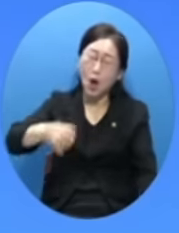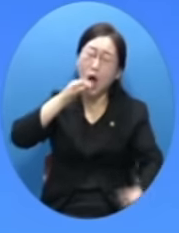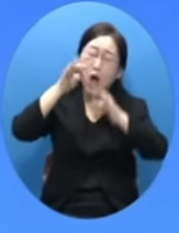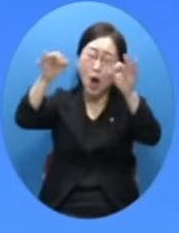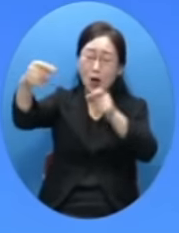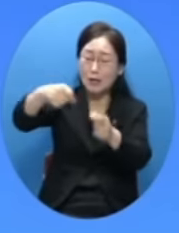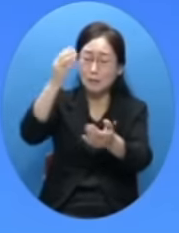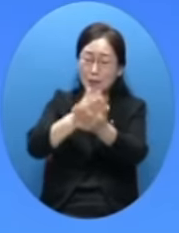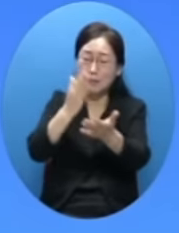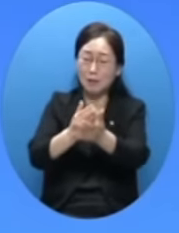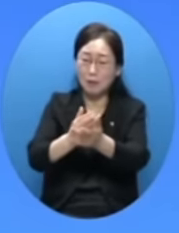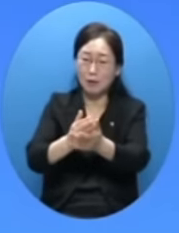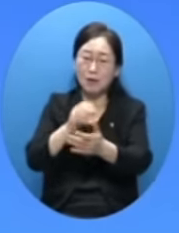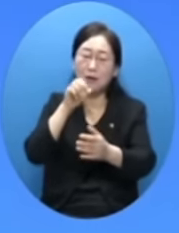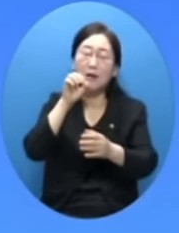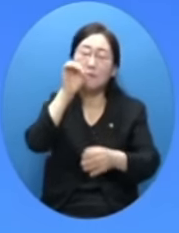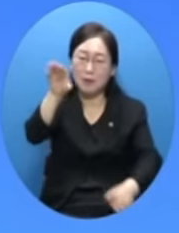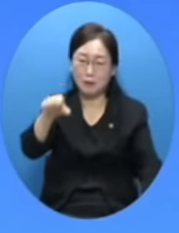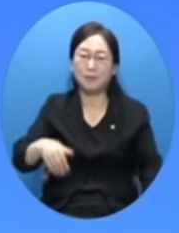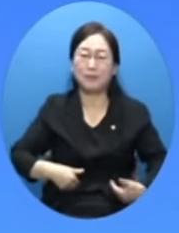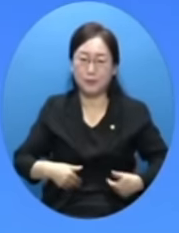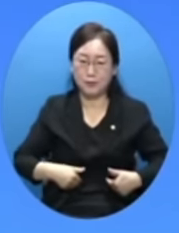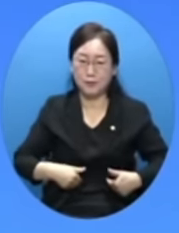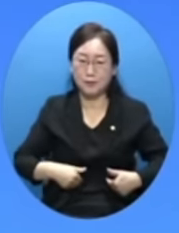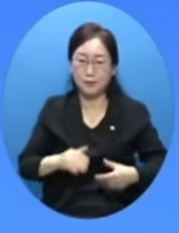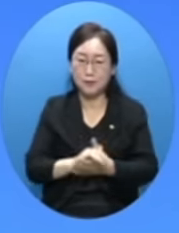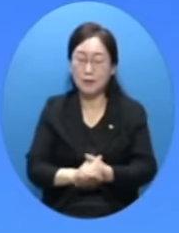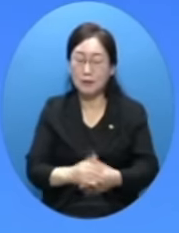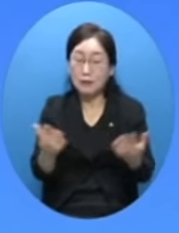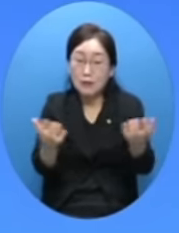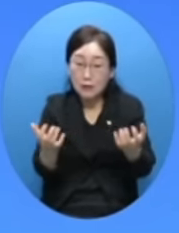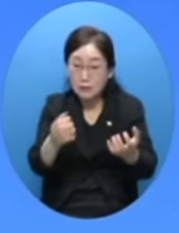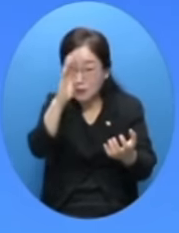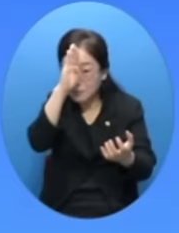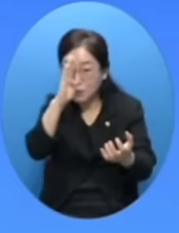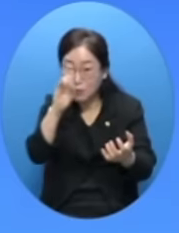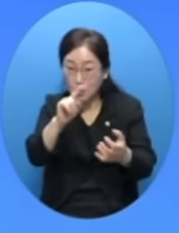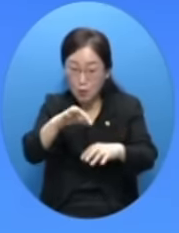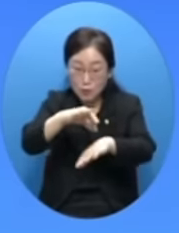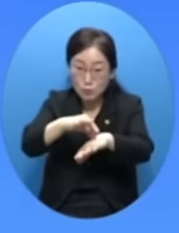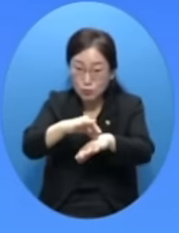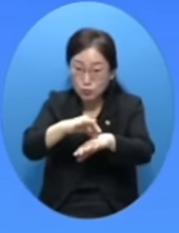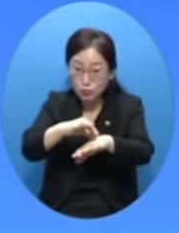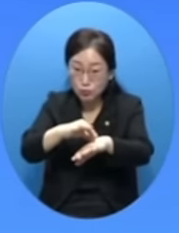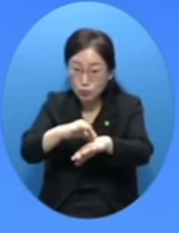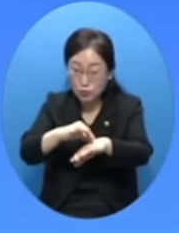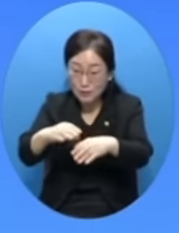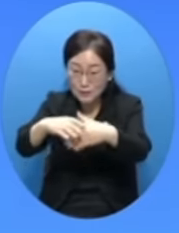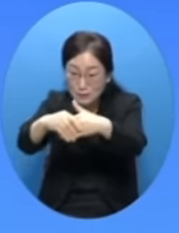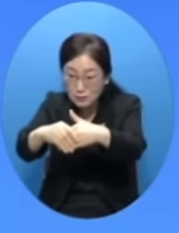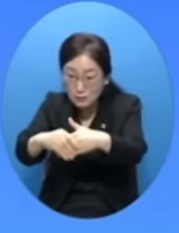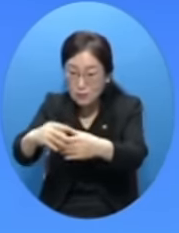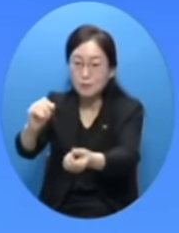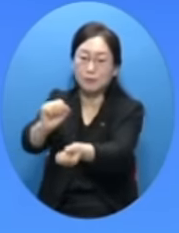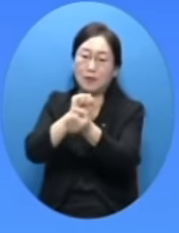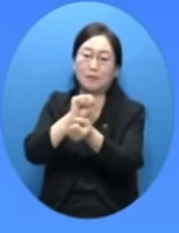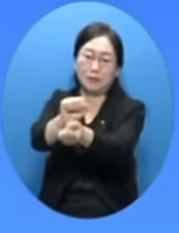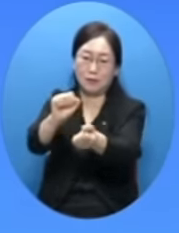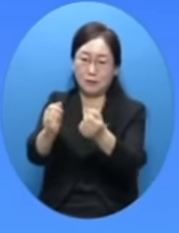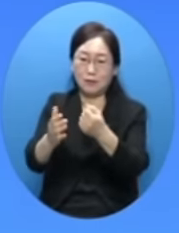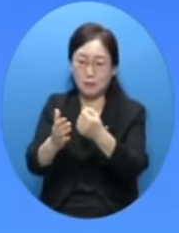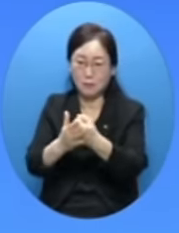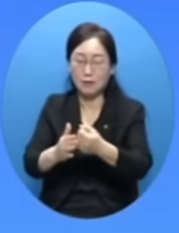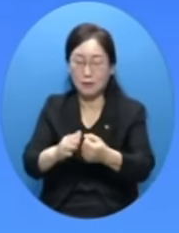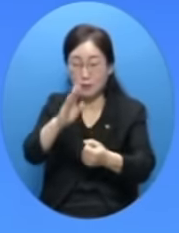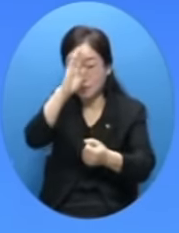됐습니다. 이 한센병은 피부 접촉을 통해서 옮겨지는데 그